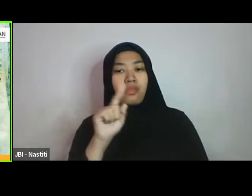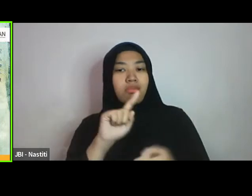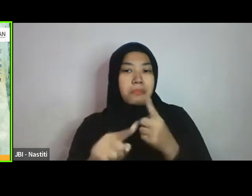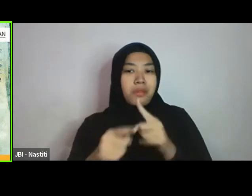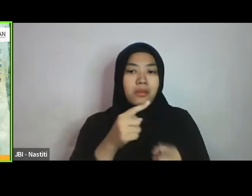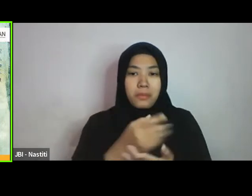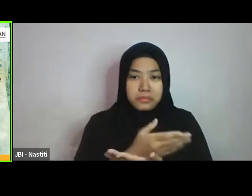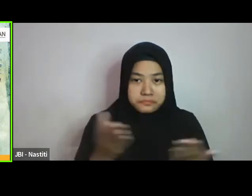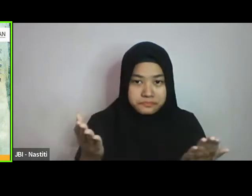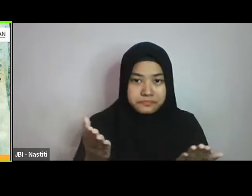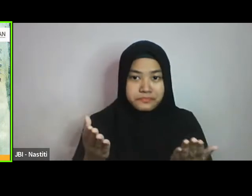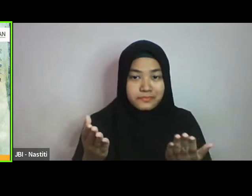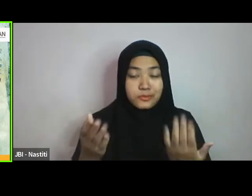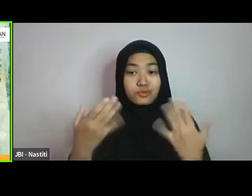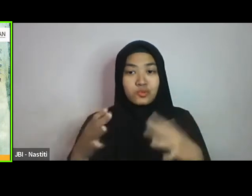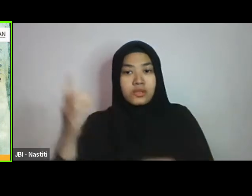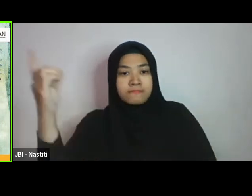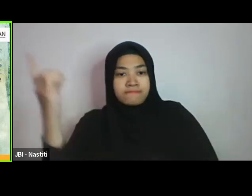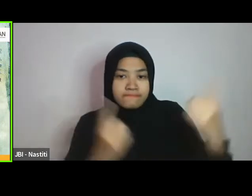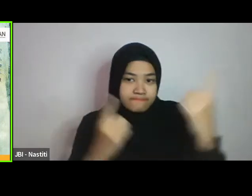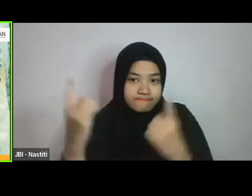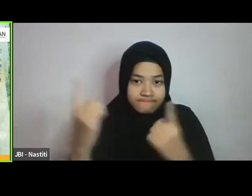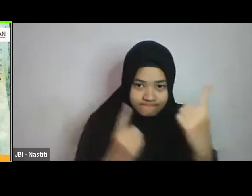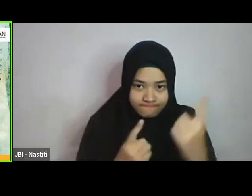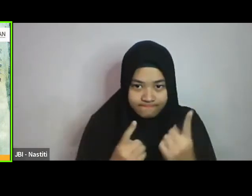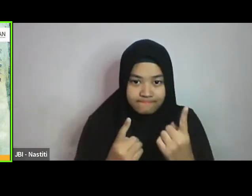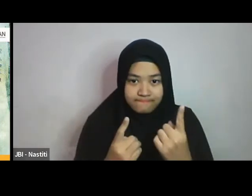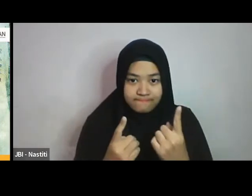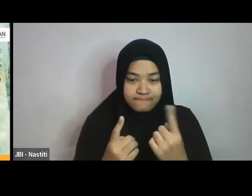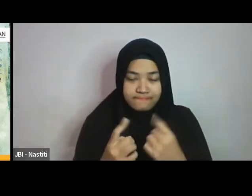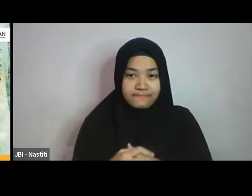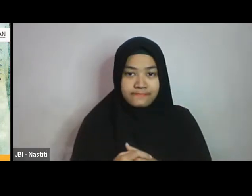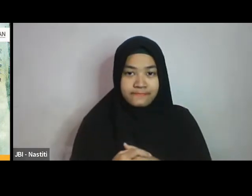yang sudah hadir,